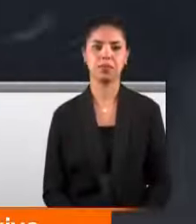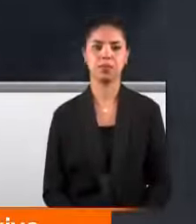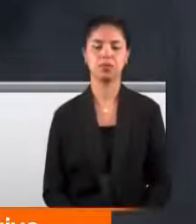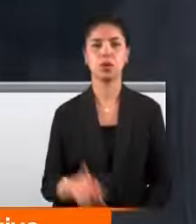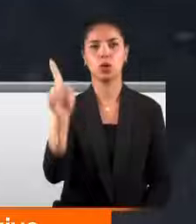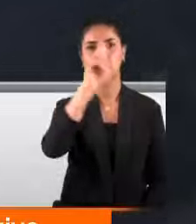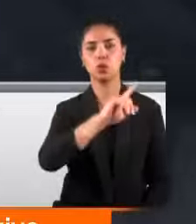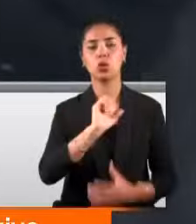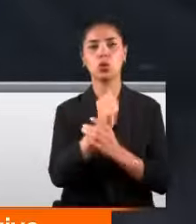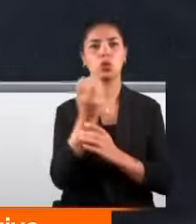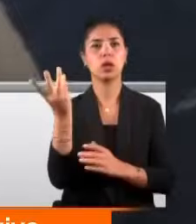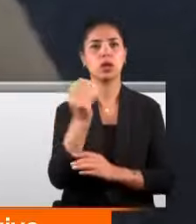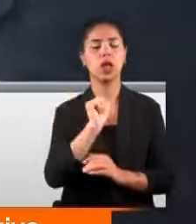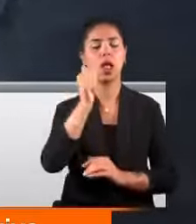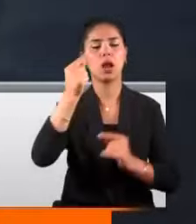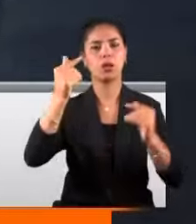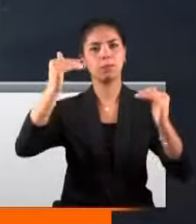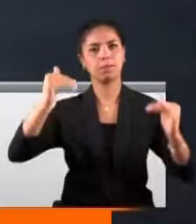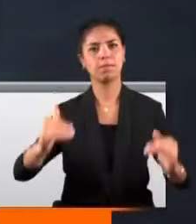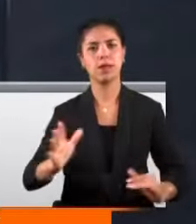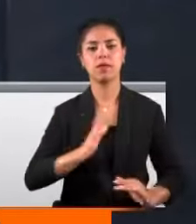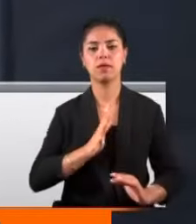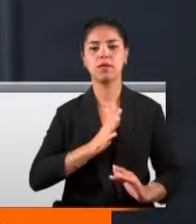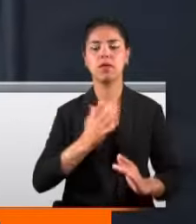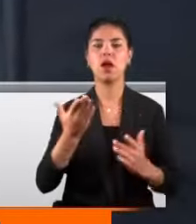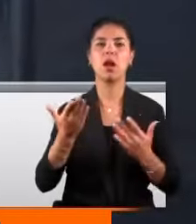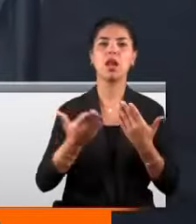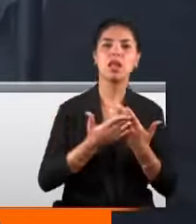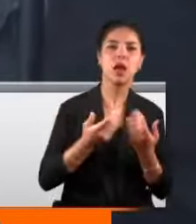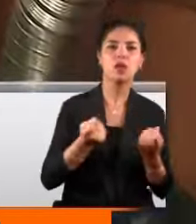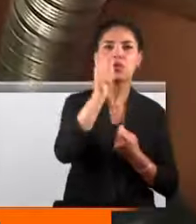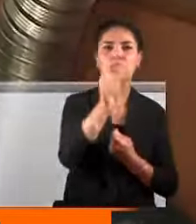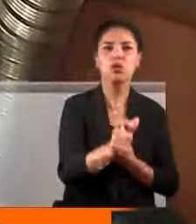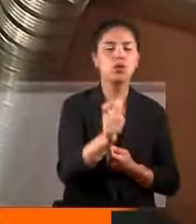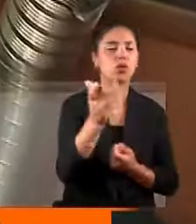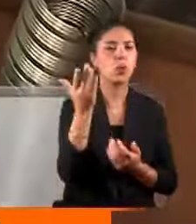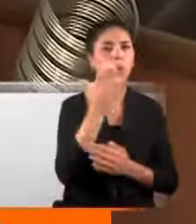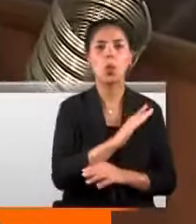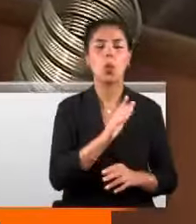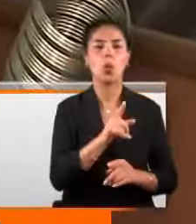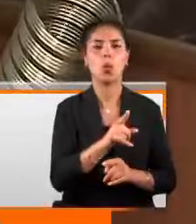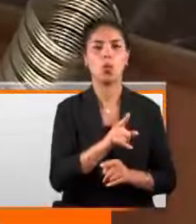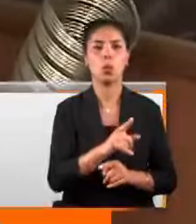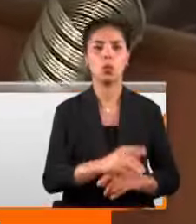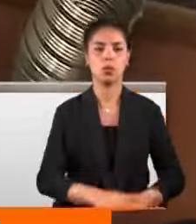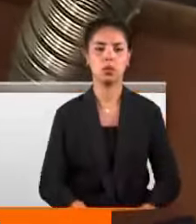Çünkü usta sayısı her geçen gün azalıyor. Çıraksa neredeyse yok.